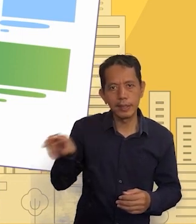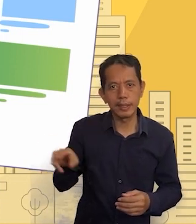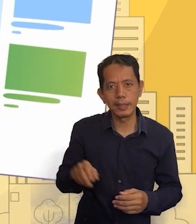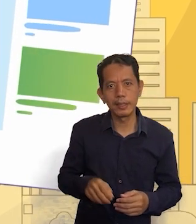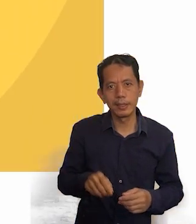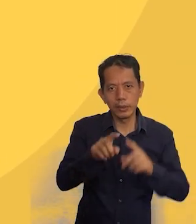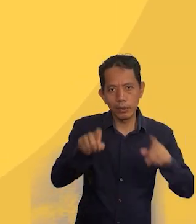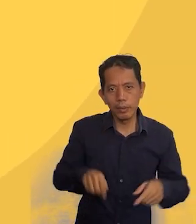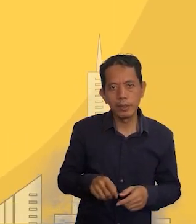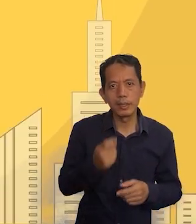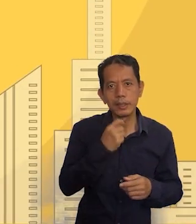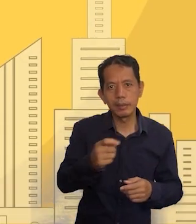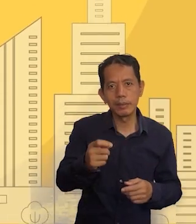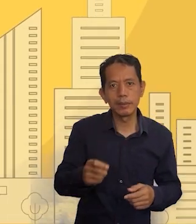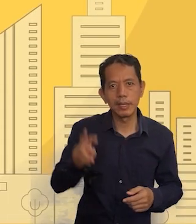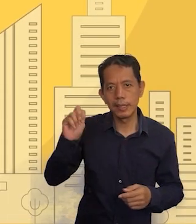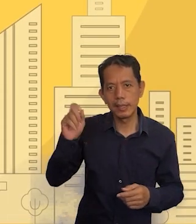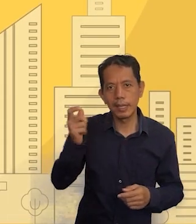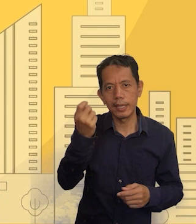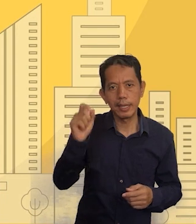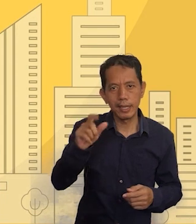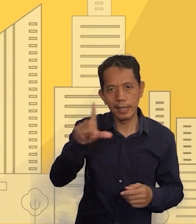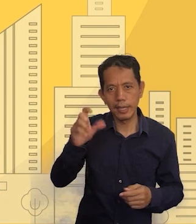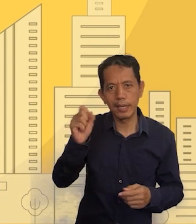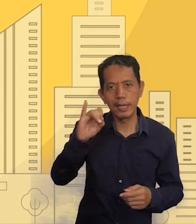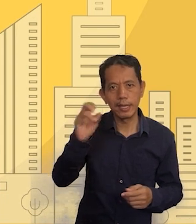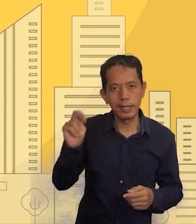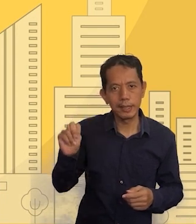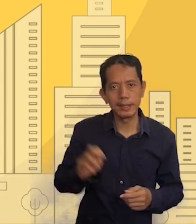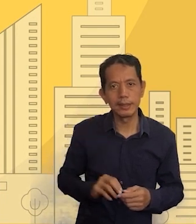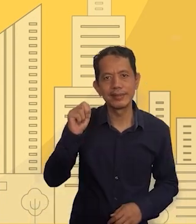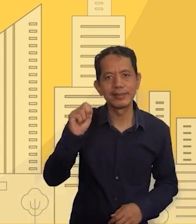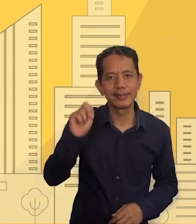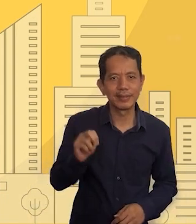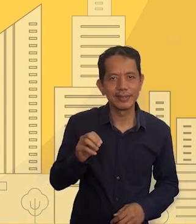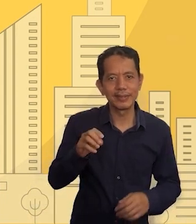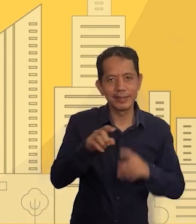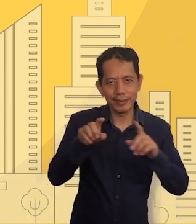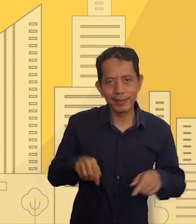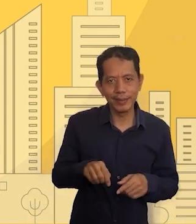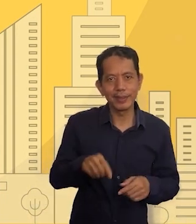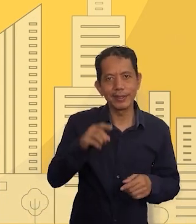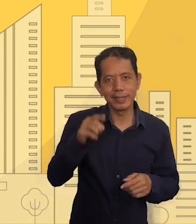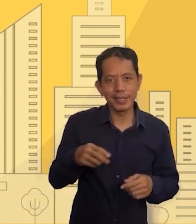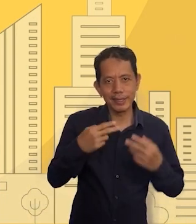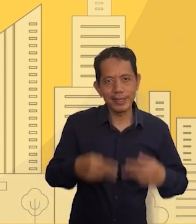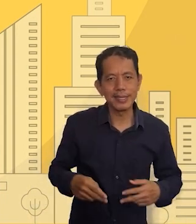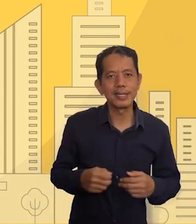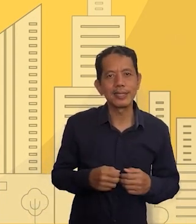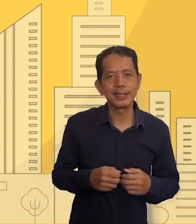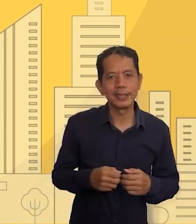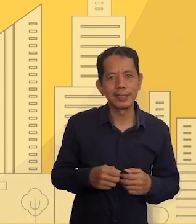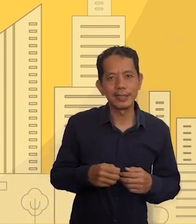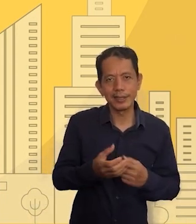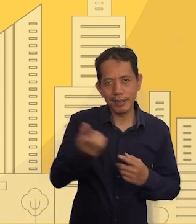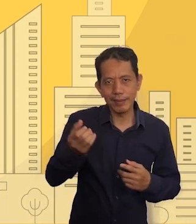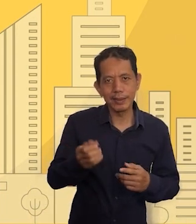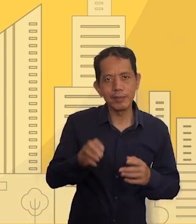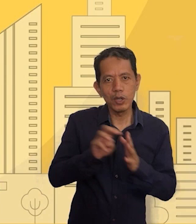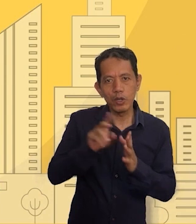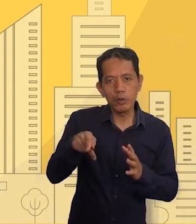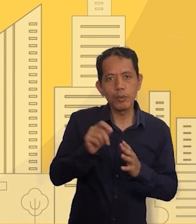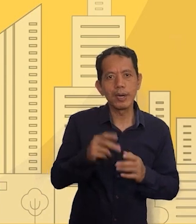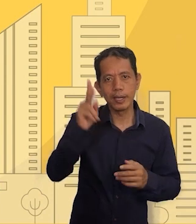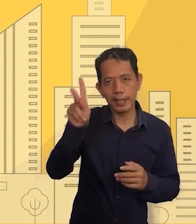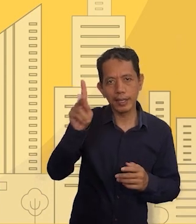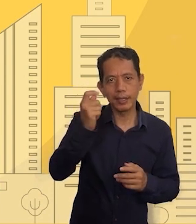Terang. Dokumen tersebut antara lain scan dokumen identitas diri, dapat